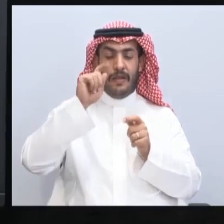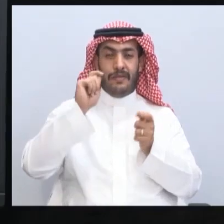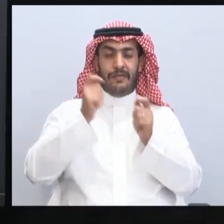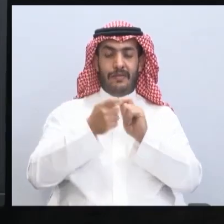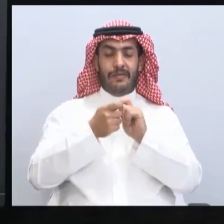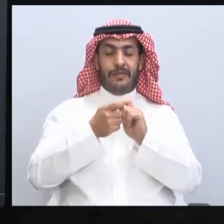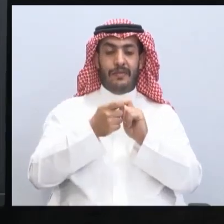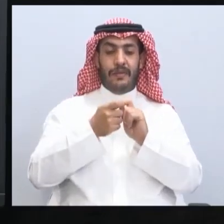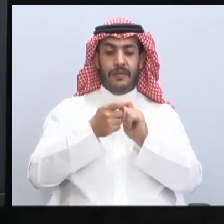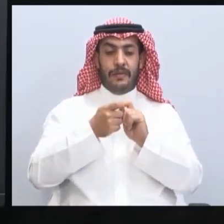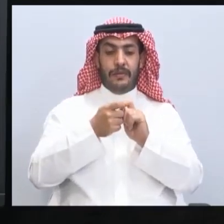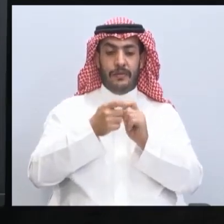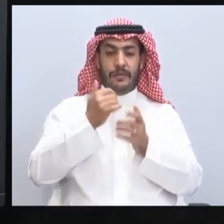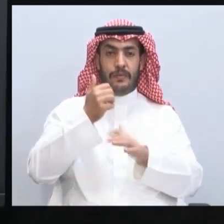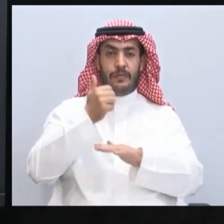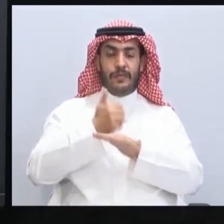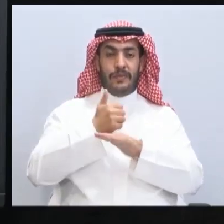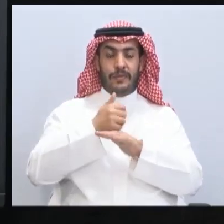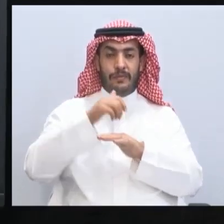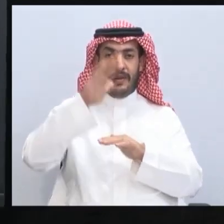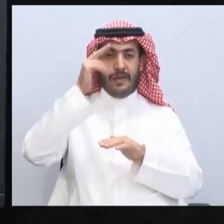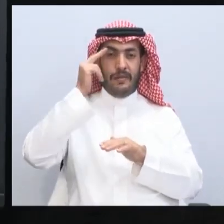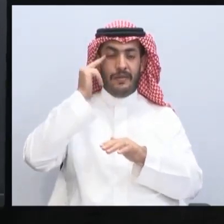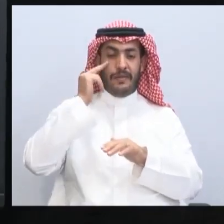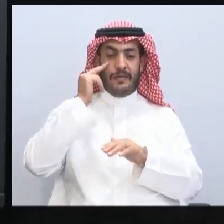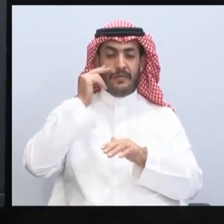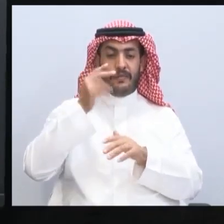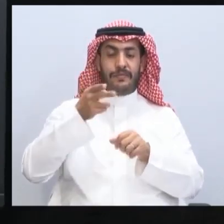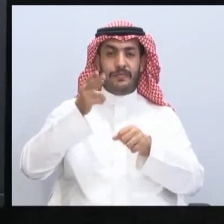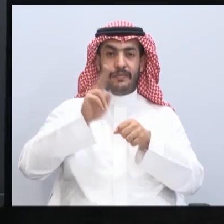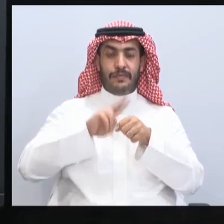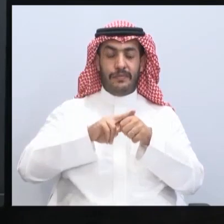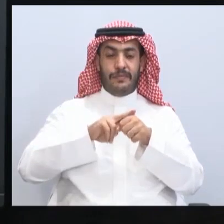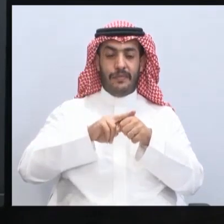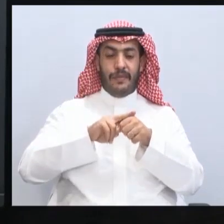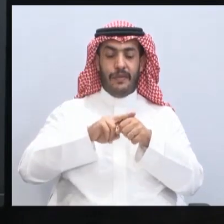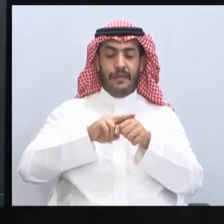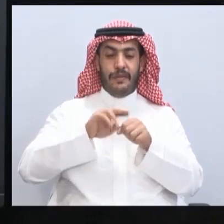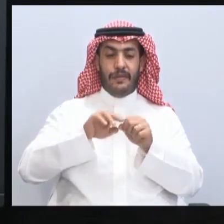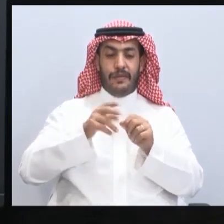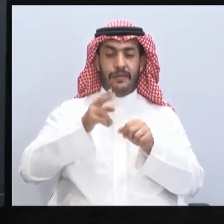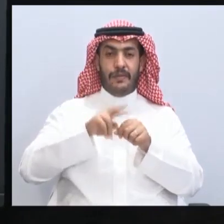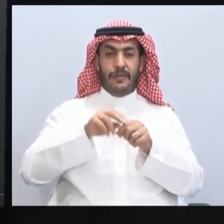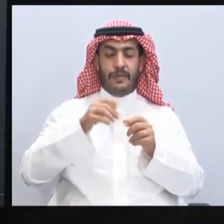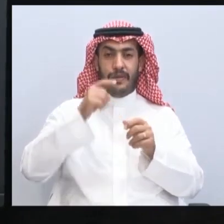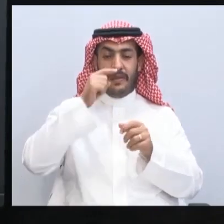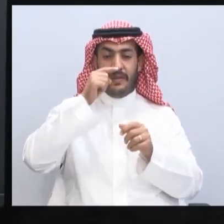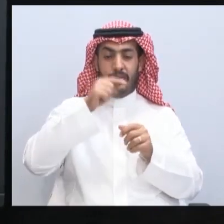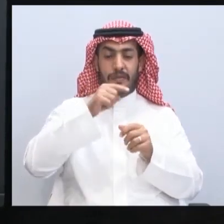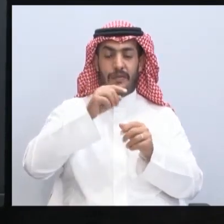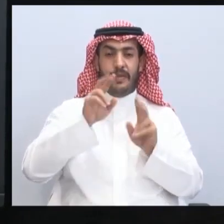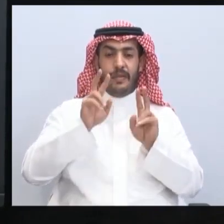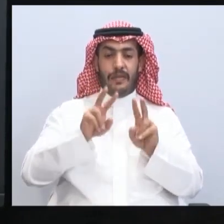وتعالى لها المؤسس الملك عبد العزيز ليعيدها مره اخرى ويعيدها بقوه